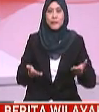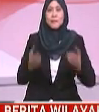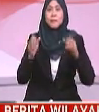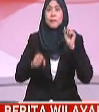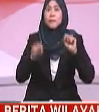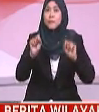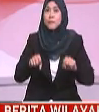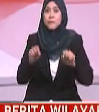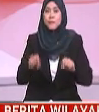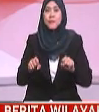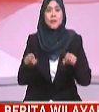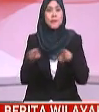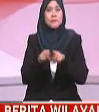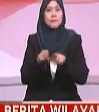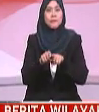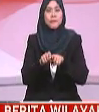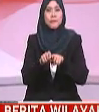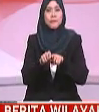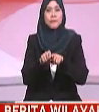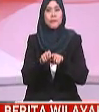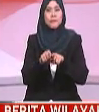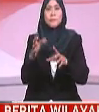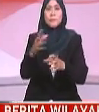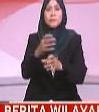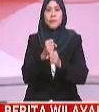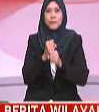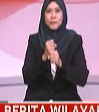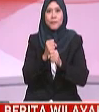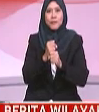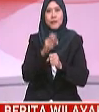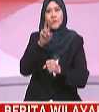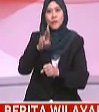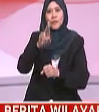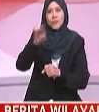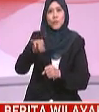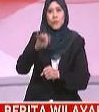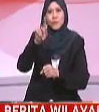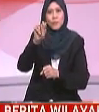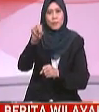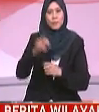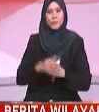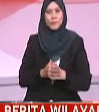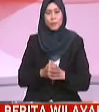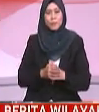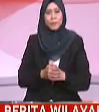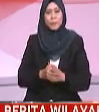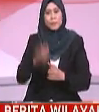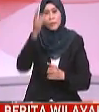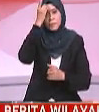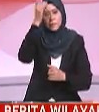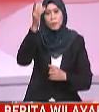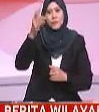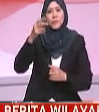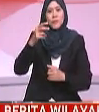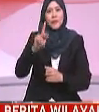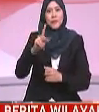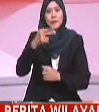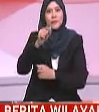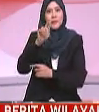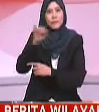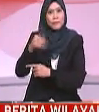mungkin boleh juga mendapat sebagai rujukan. Dato' Hajah Dayang Khatijah ditemui media dalam program